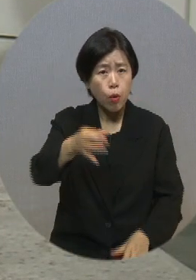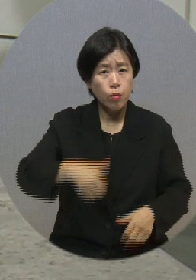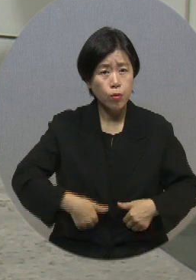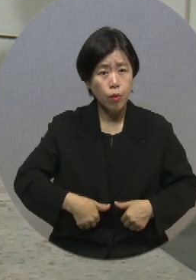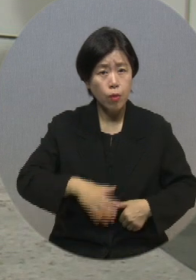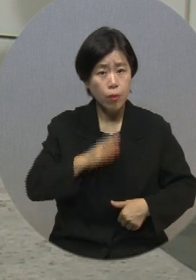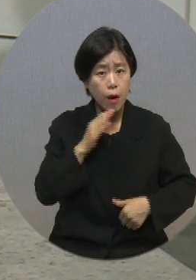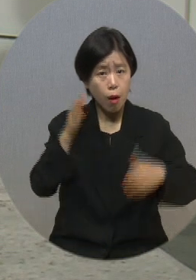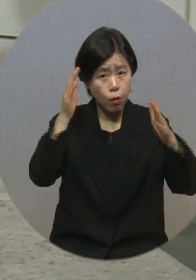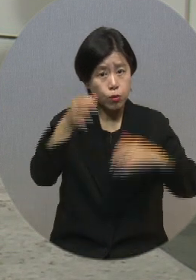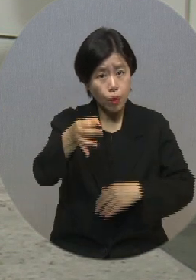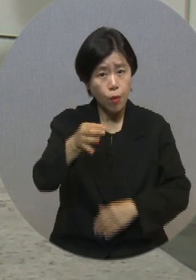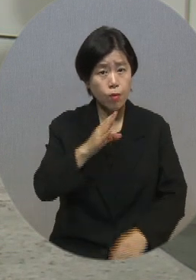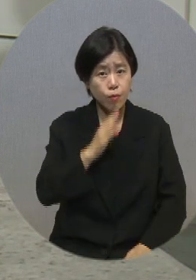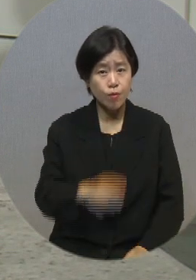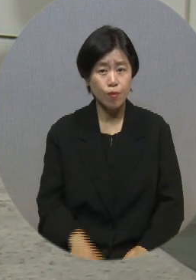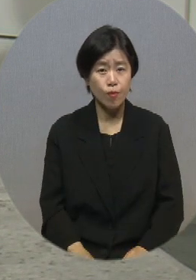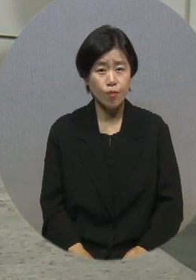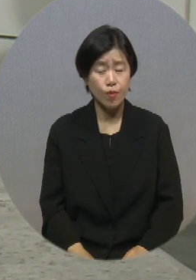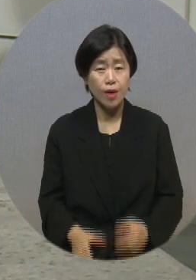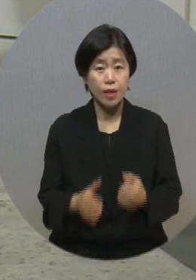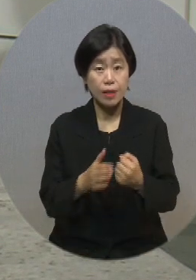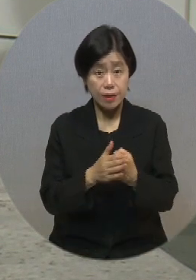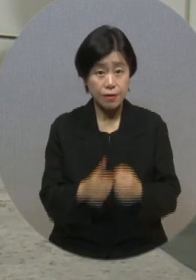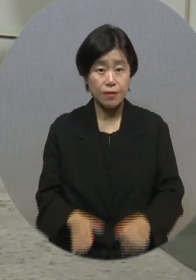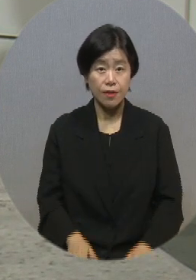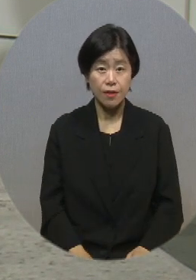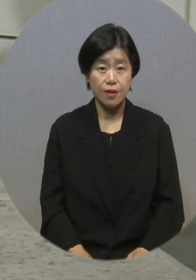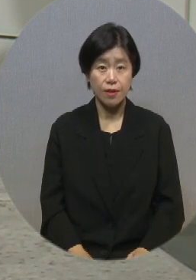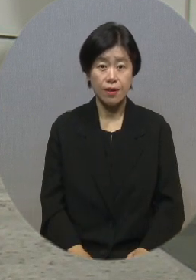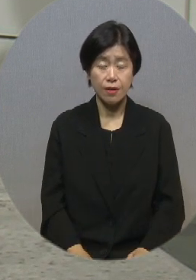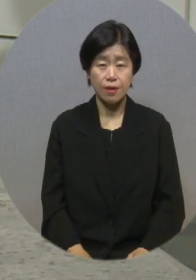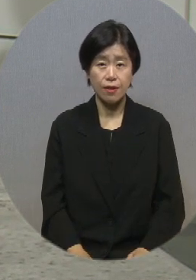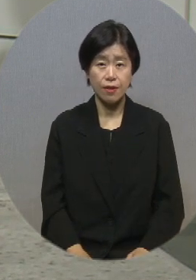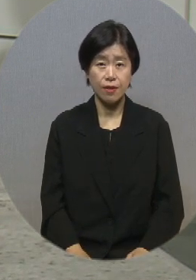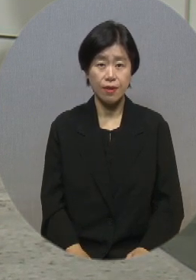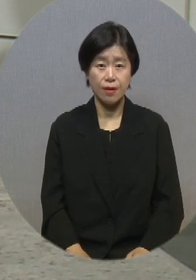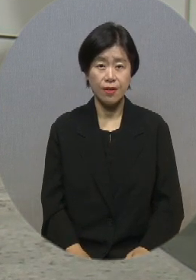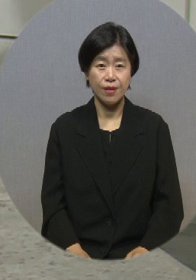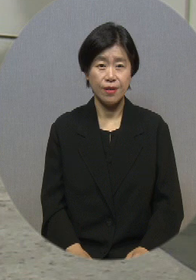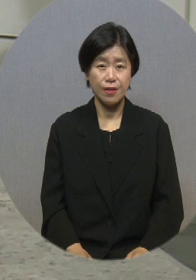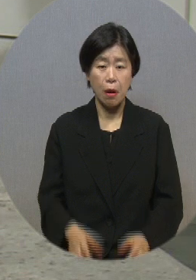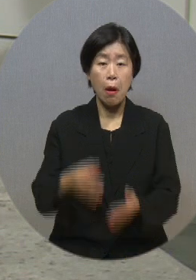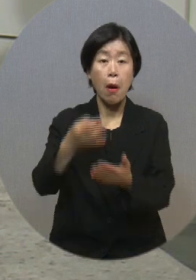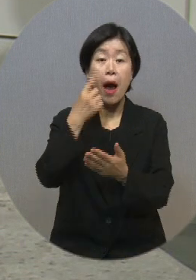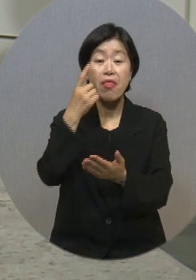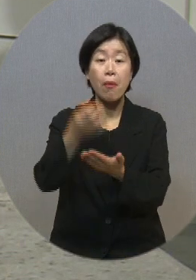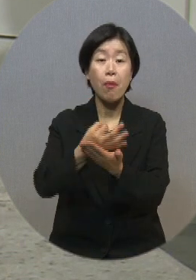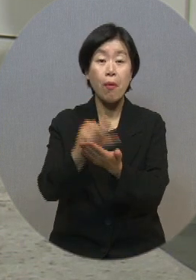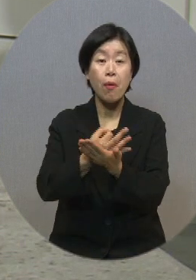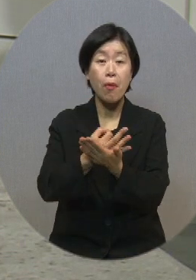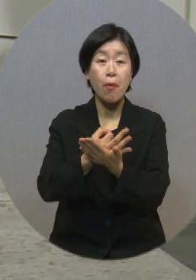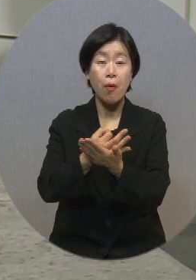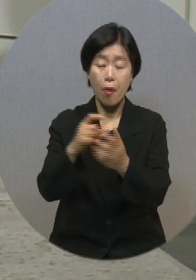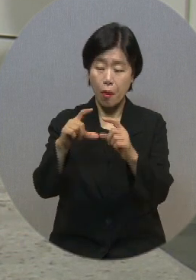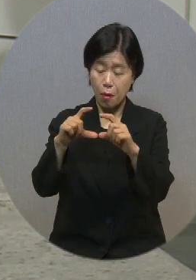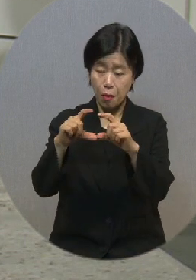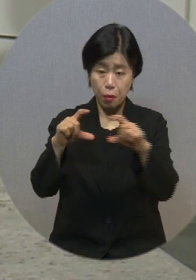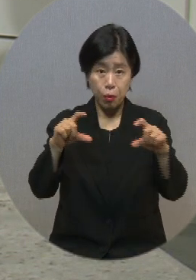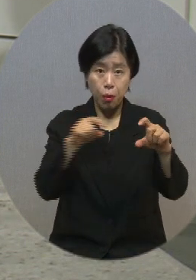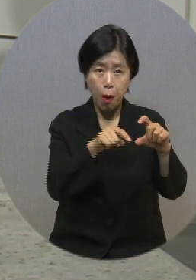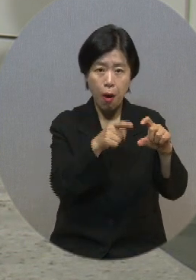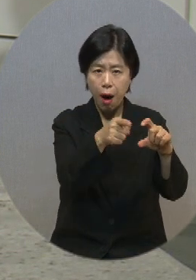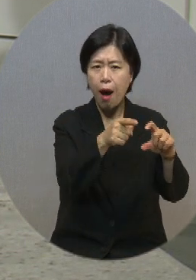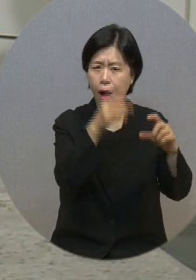그러니까 그저 그만큼 가정에 어떤 소득이 있으면 부인이 많이 쓰시는 거잖아. 네. 그러니까는 그 남편의 뭐라 그럴까